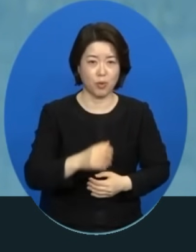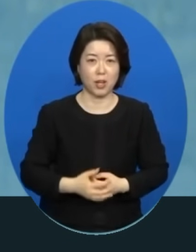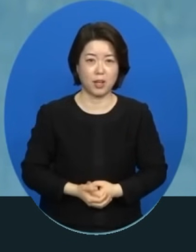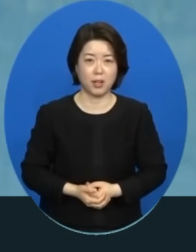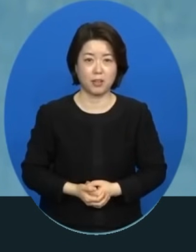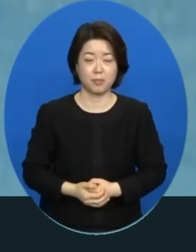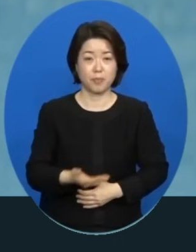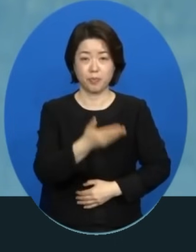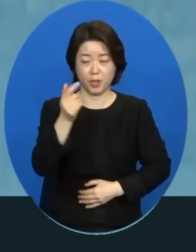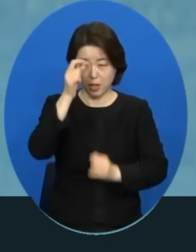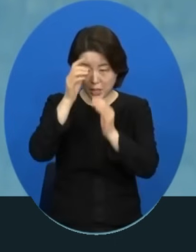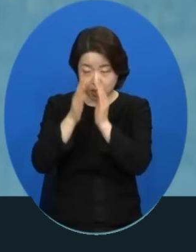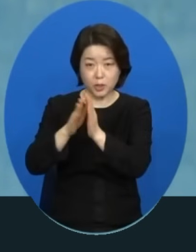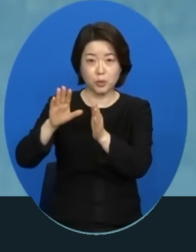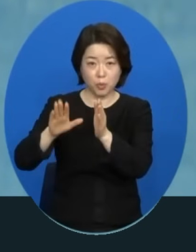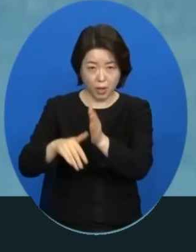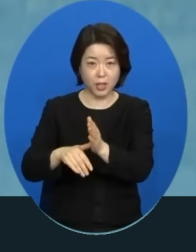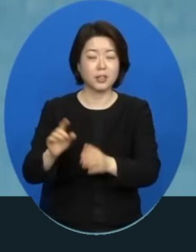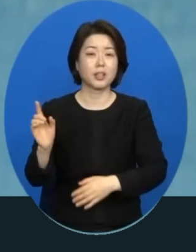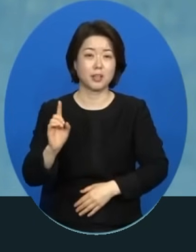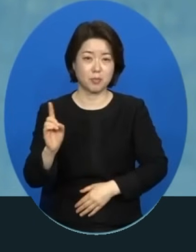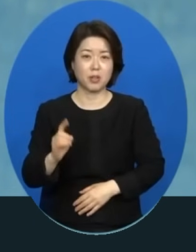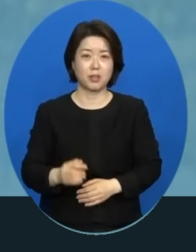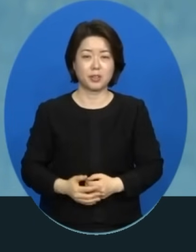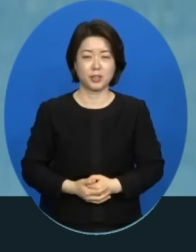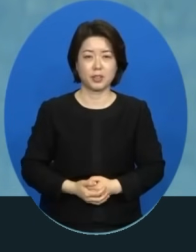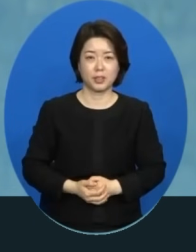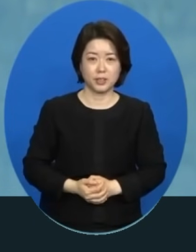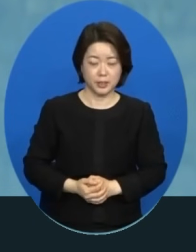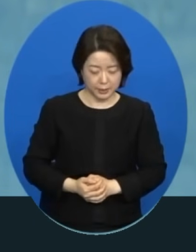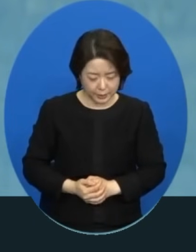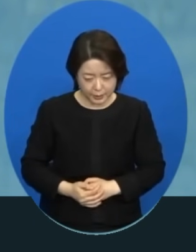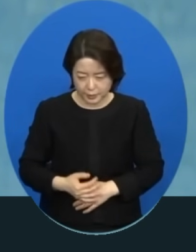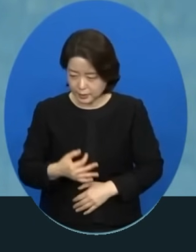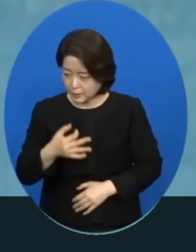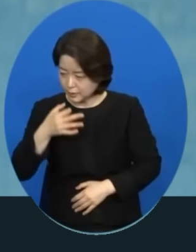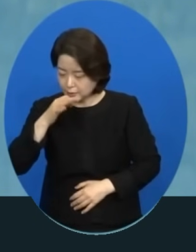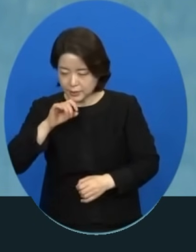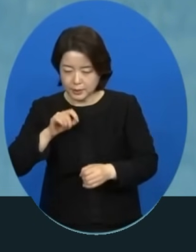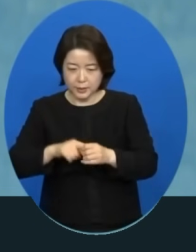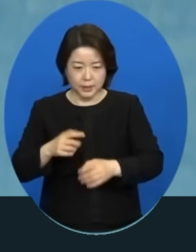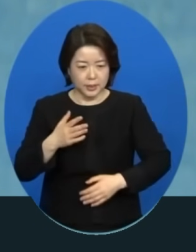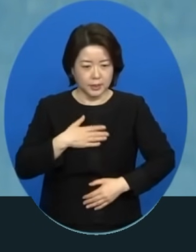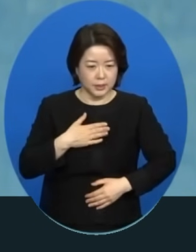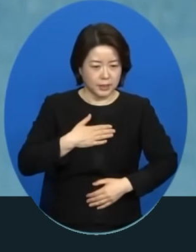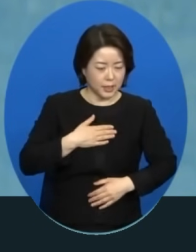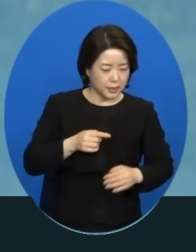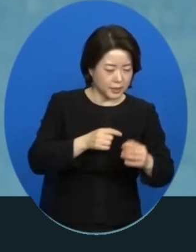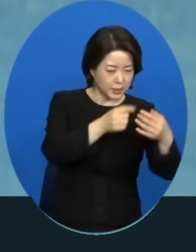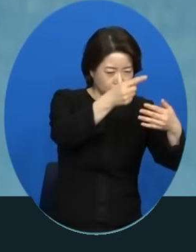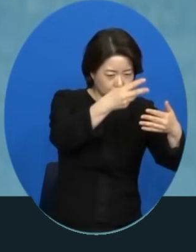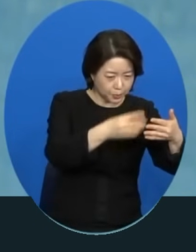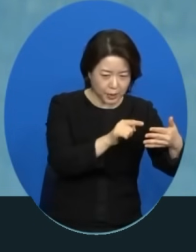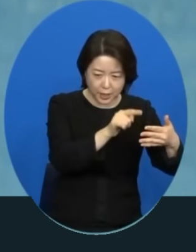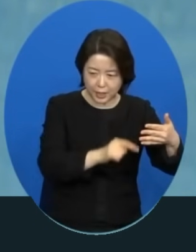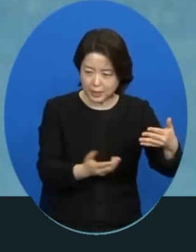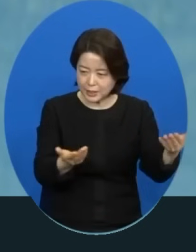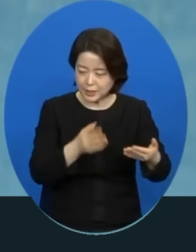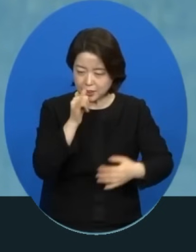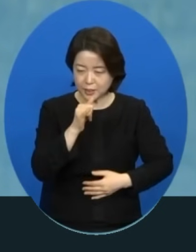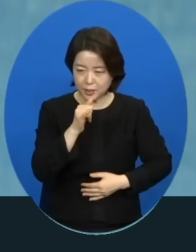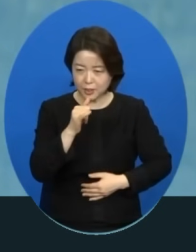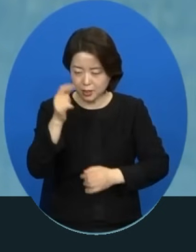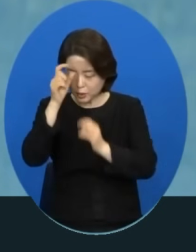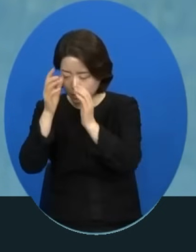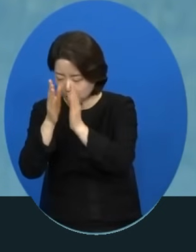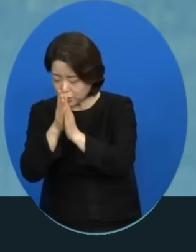여러분, 기도하실 때 이런 경우 있잖아요. 아, 효율이. 아, 내가 하고 싶은 게 너무 많아가지고, 기도하다가 생각이 나가지고,